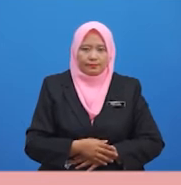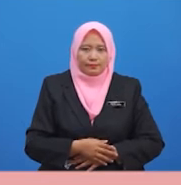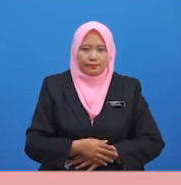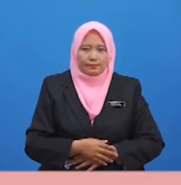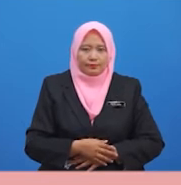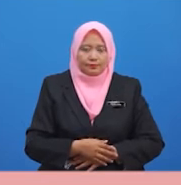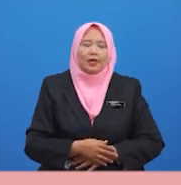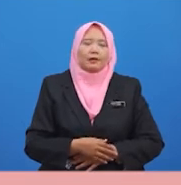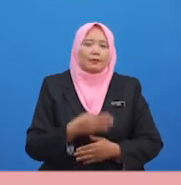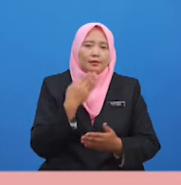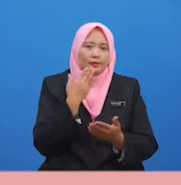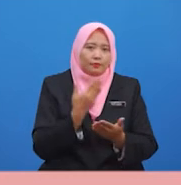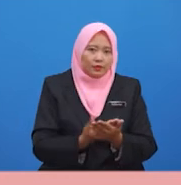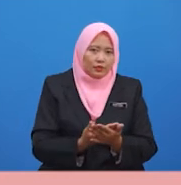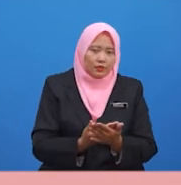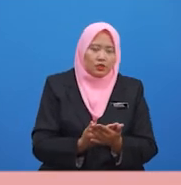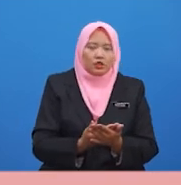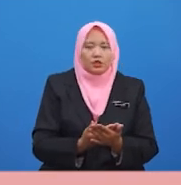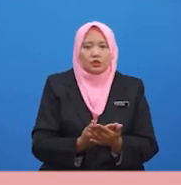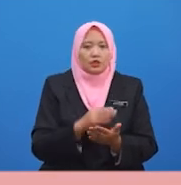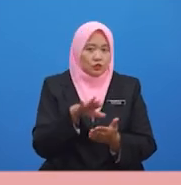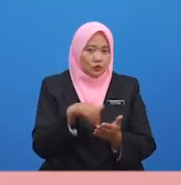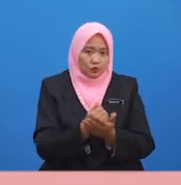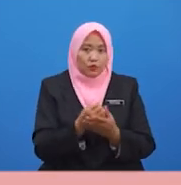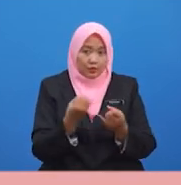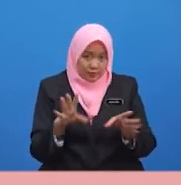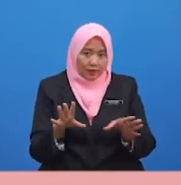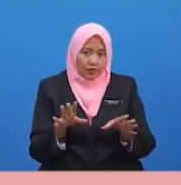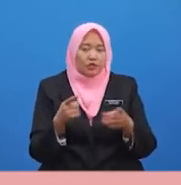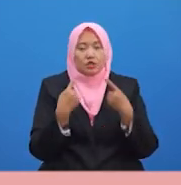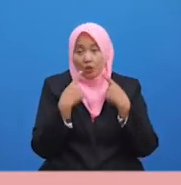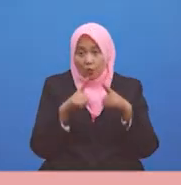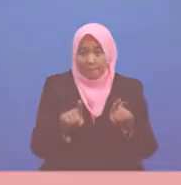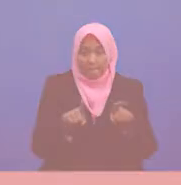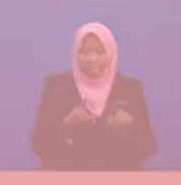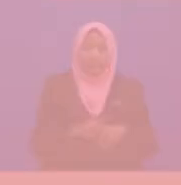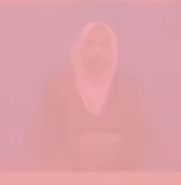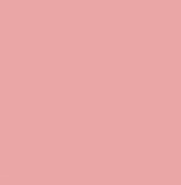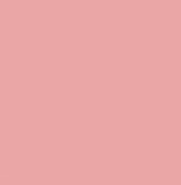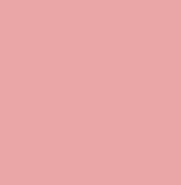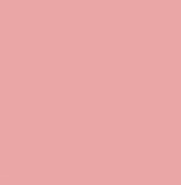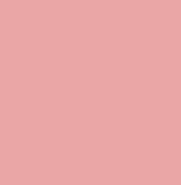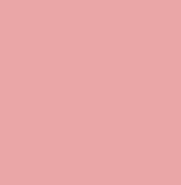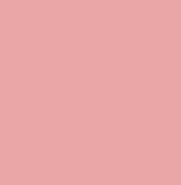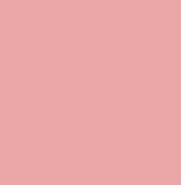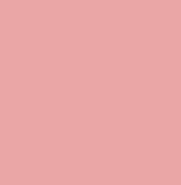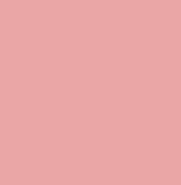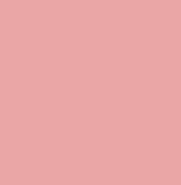Seterusnya, cuba jawab soalan kebat tersebut berdasarkan kehendak soalan.